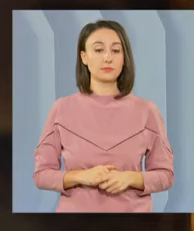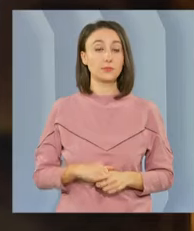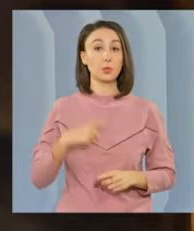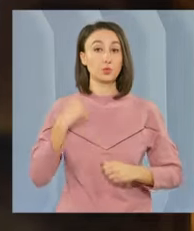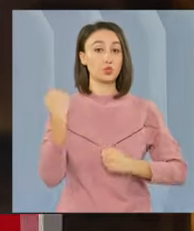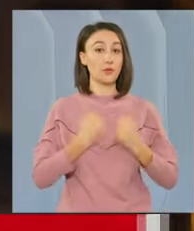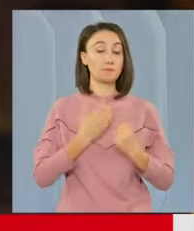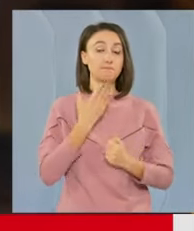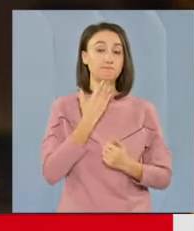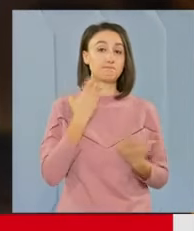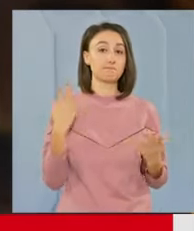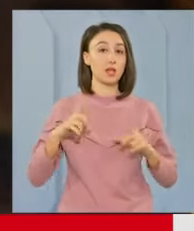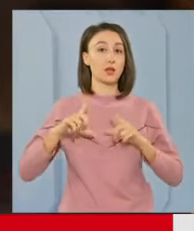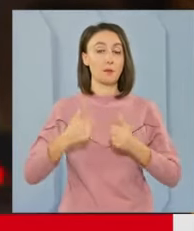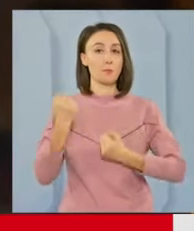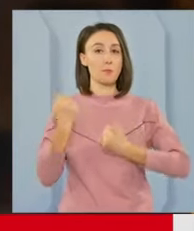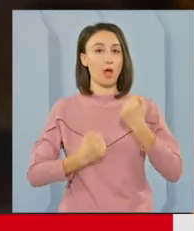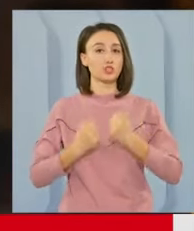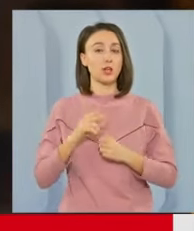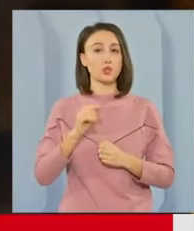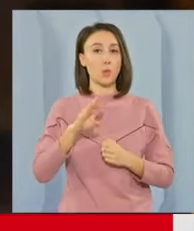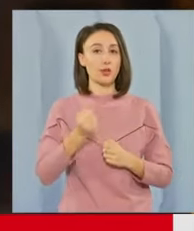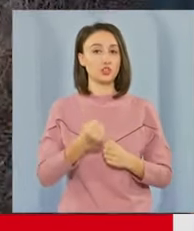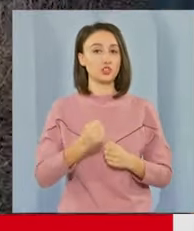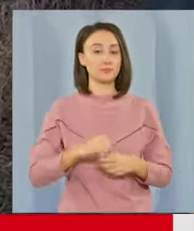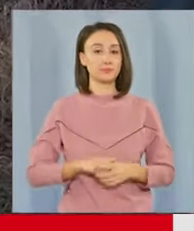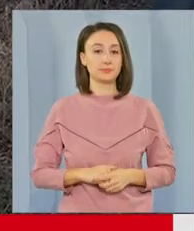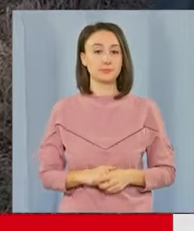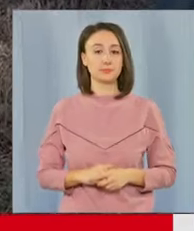Un șofer ghinionist a plonjat cu mașina în râul Someș.